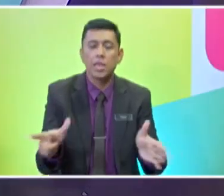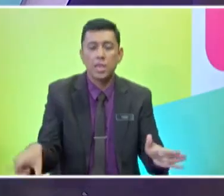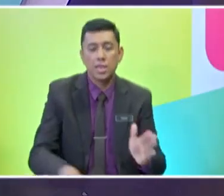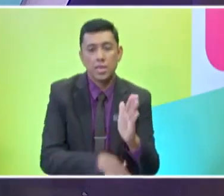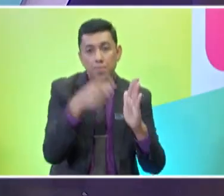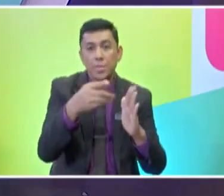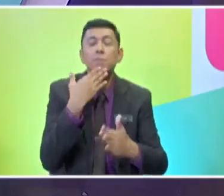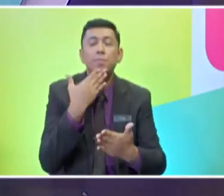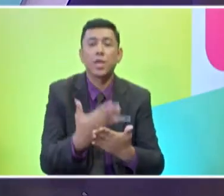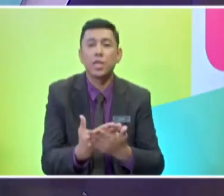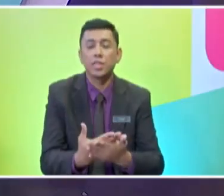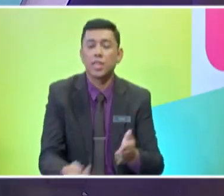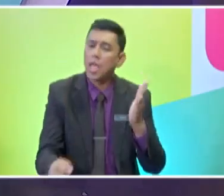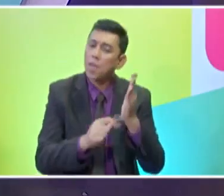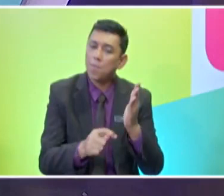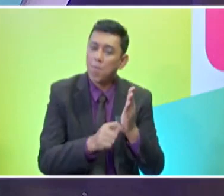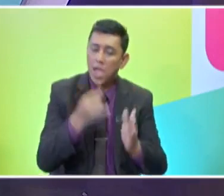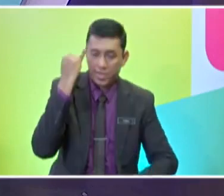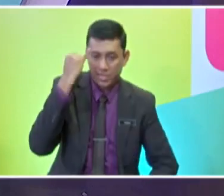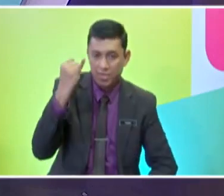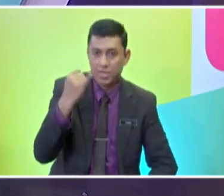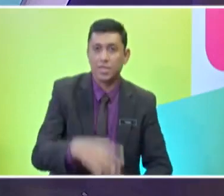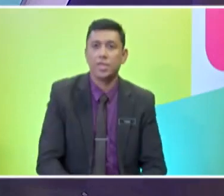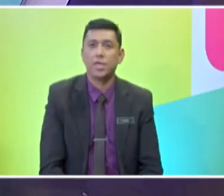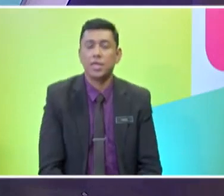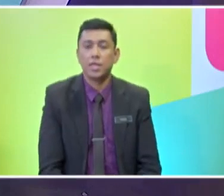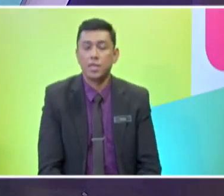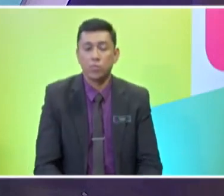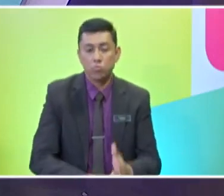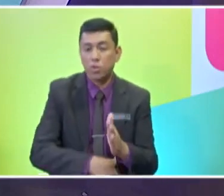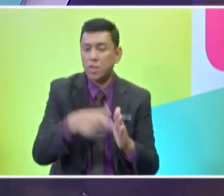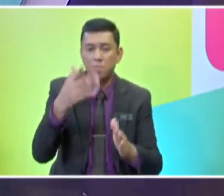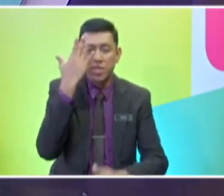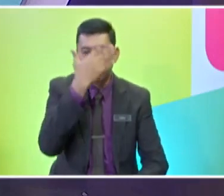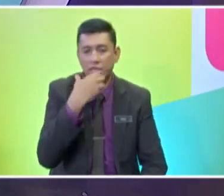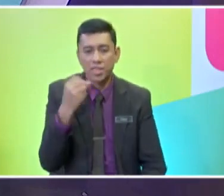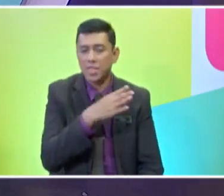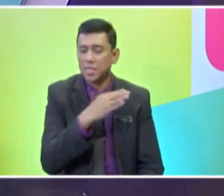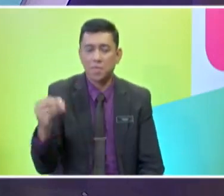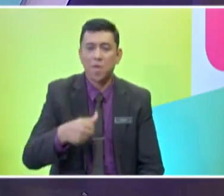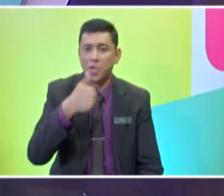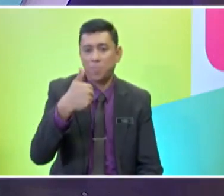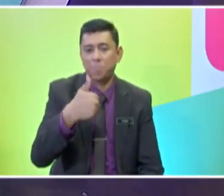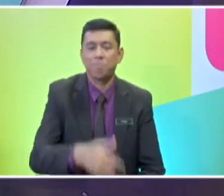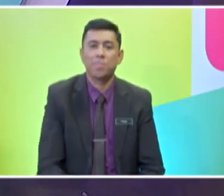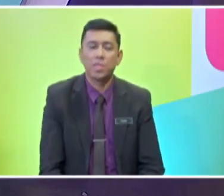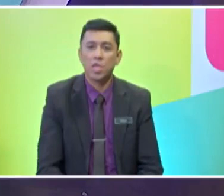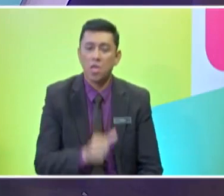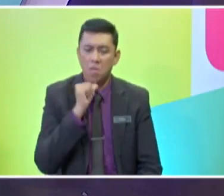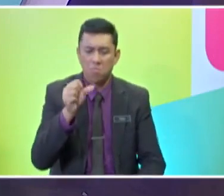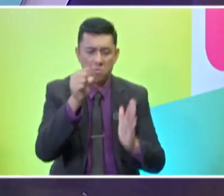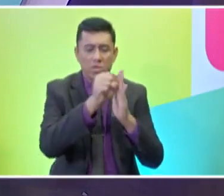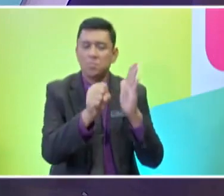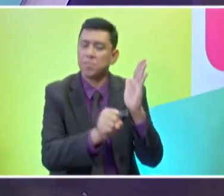apa-apa saja untuk menampakkan ya rumah buruk ini lebih menarik Nah jadi seni ini bukan ada syarat